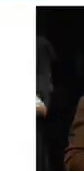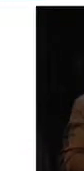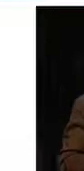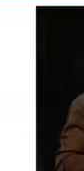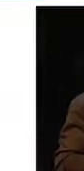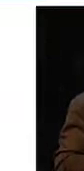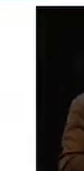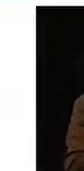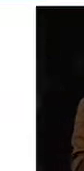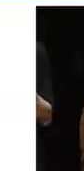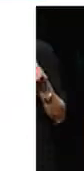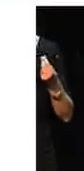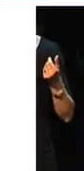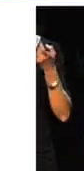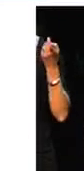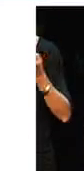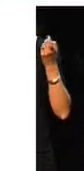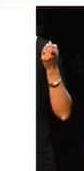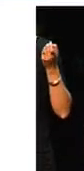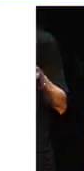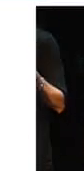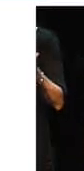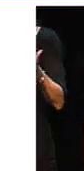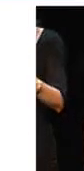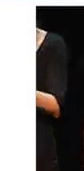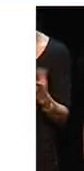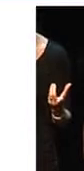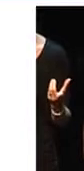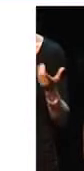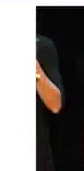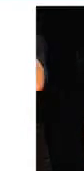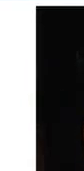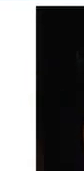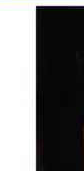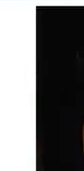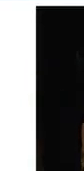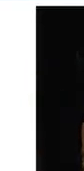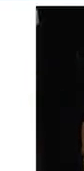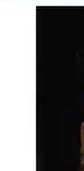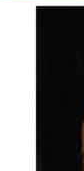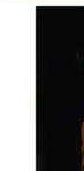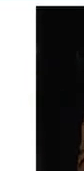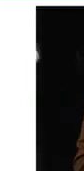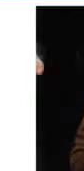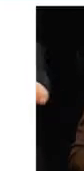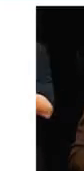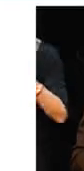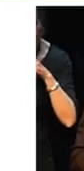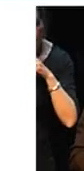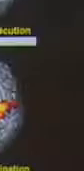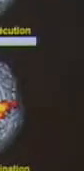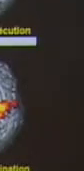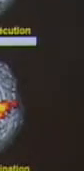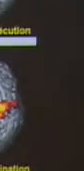on voit tout ça. Donc, vous voyez que selon qu'on imagine ou qu'on exécute, finalement, c'est pratiquement la même chose. Il y a beaucoup de points